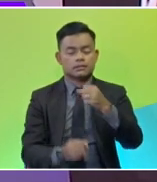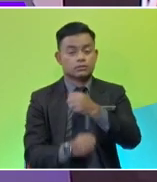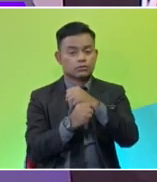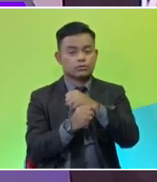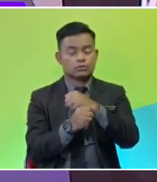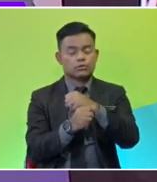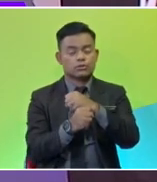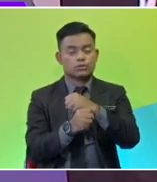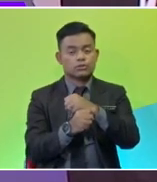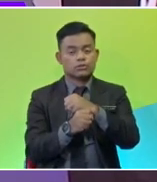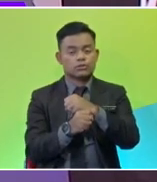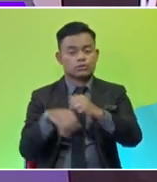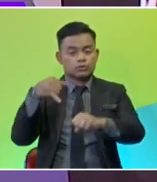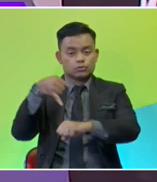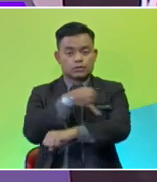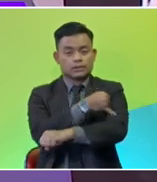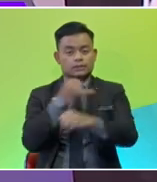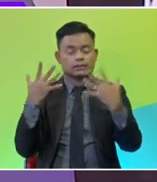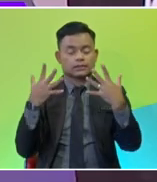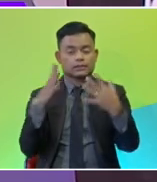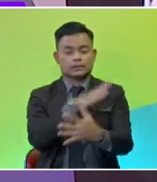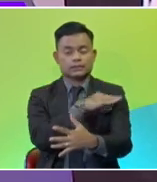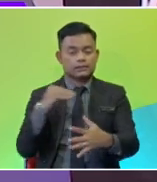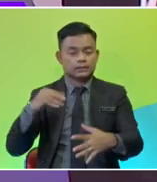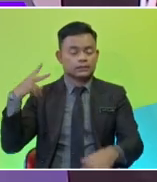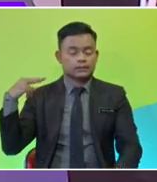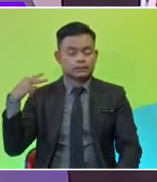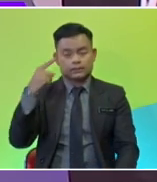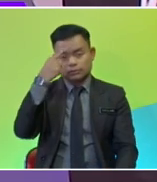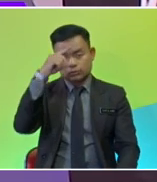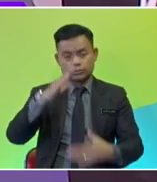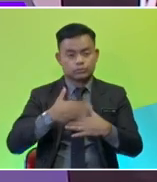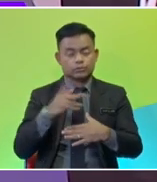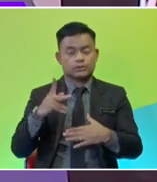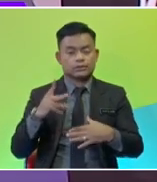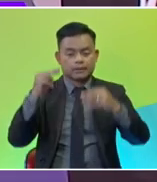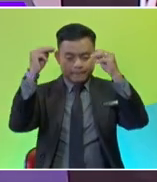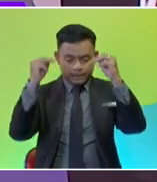kaki dan memudahkan untuk manusia melakukan pergerakan itu